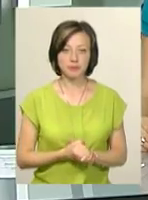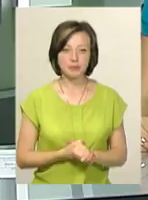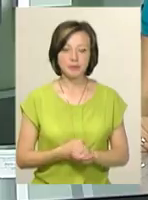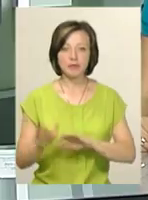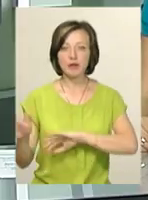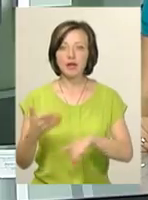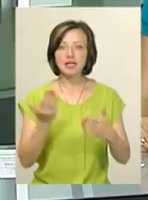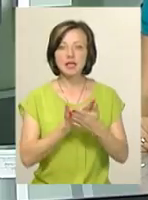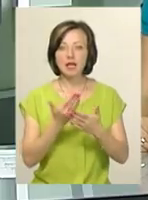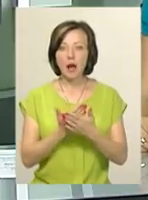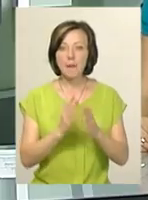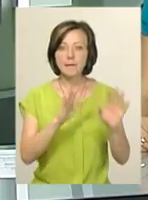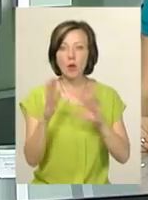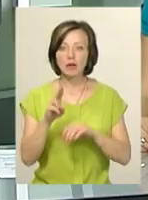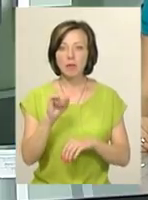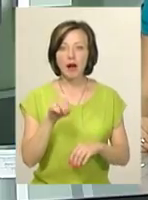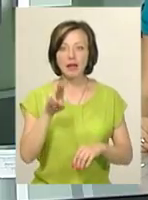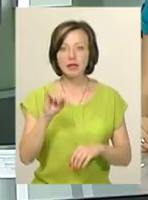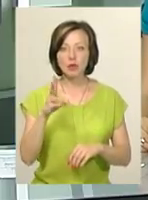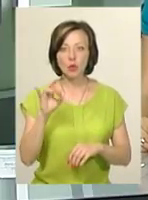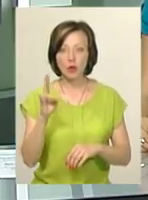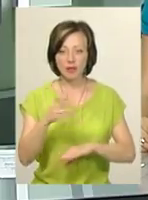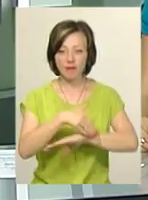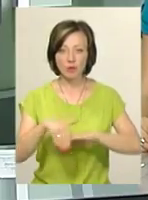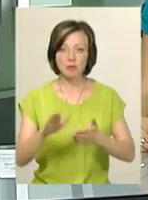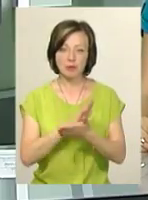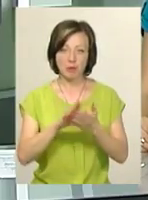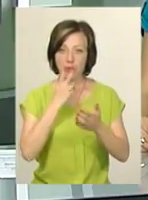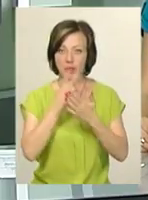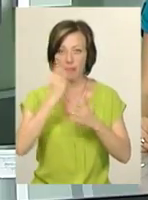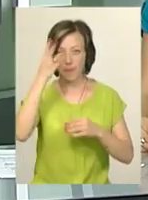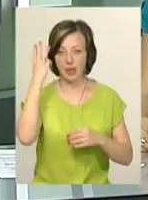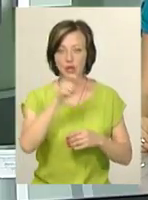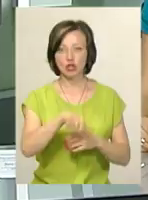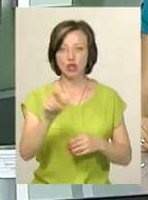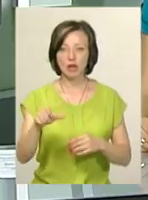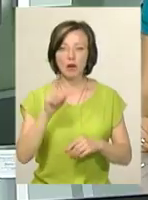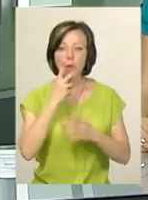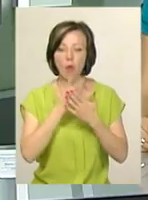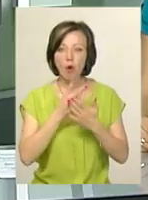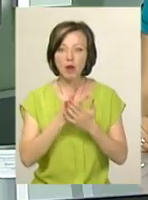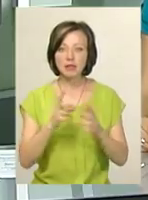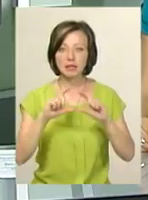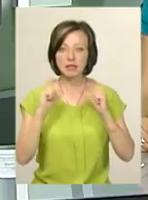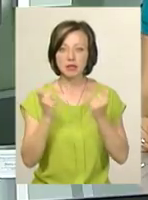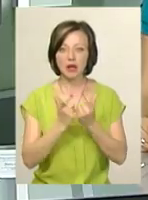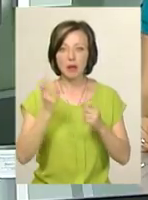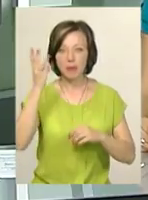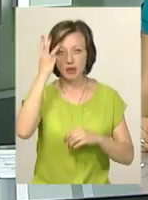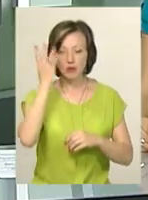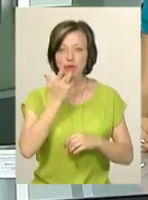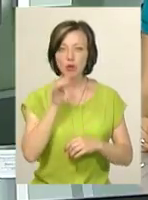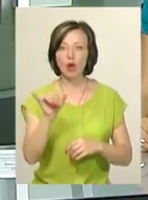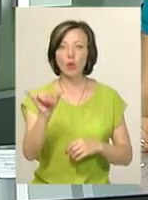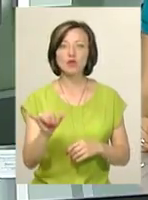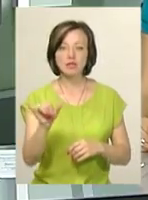Стрічку «Пригоди Паддінгтона 2. Просто неба» і безоплатно зможуть переглянути хмельничани. Показ відбудеться на стадіоні Хмельницького